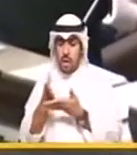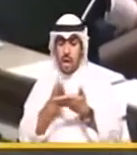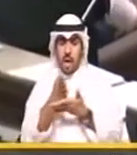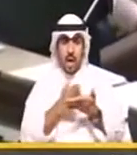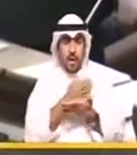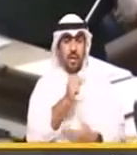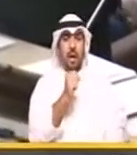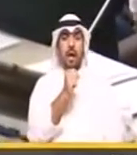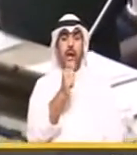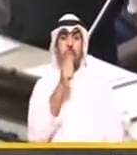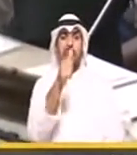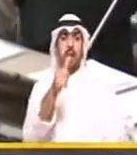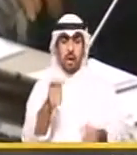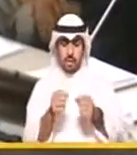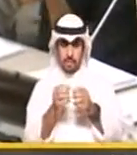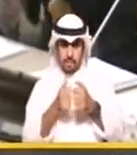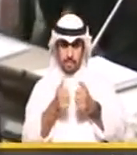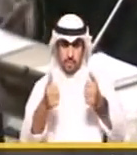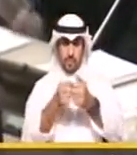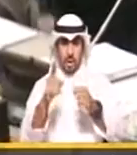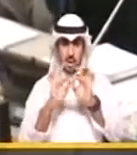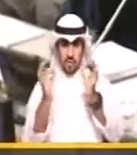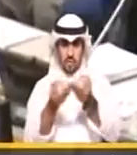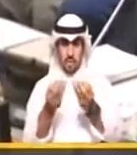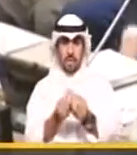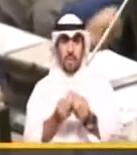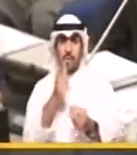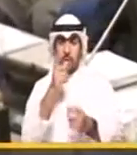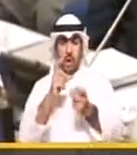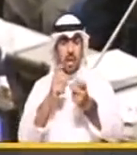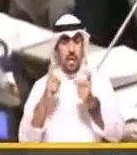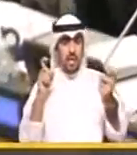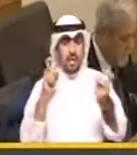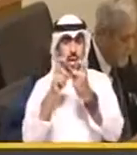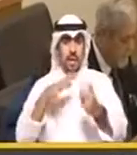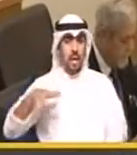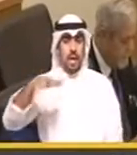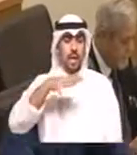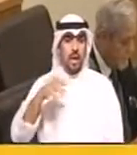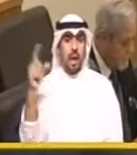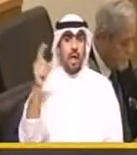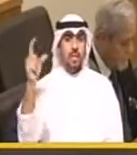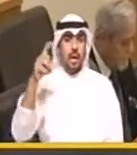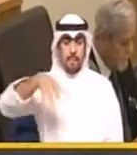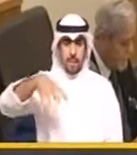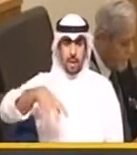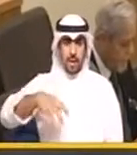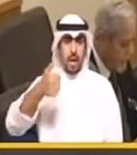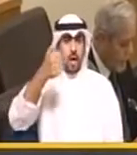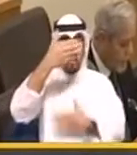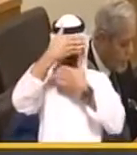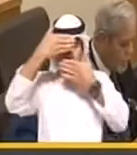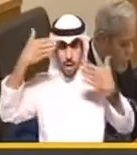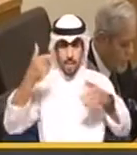له خلال الاجتماع التحديات والصعوبات التي تواجهها الامه الاسلاميه وفي مقدمتها الارهاب والقضيه